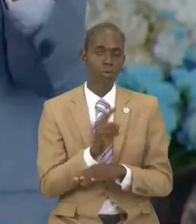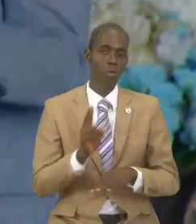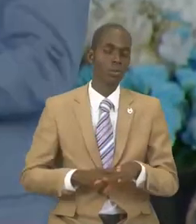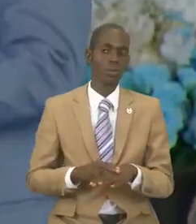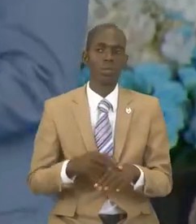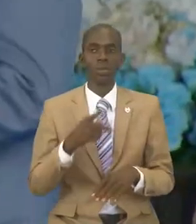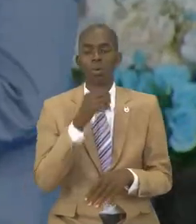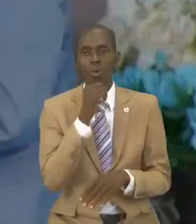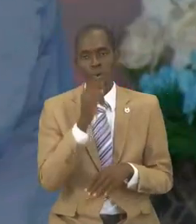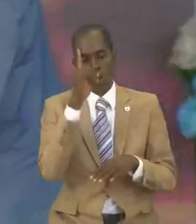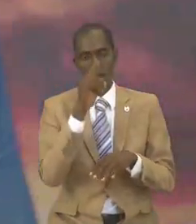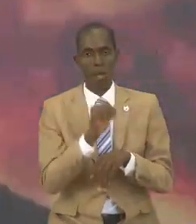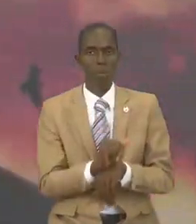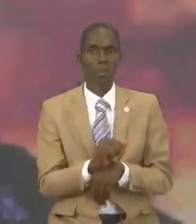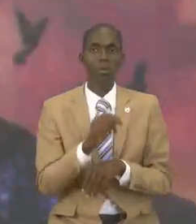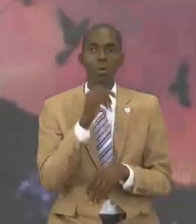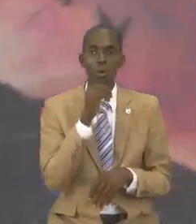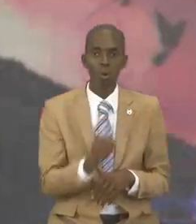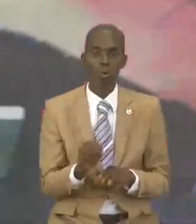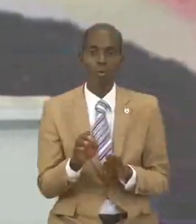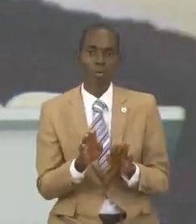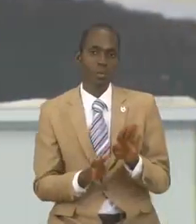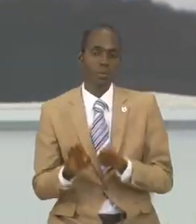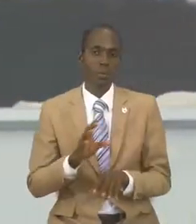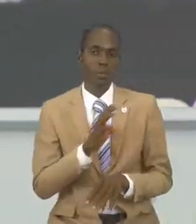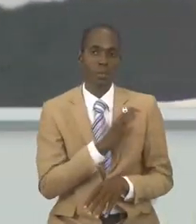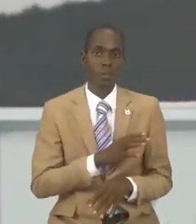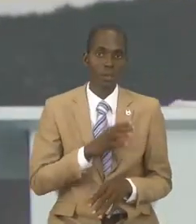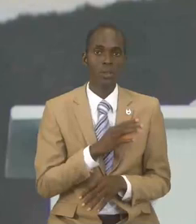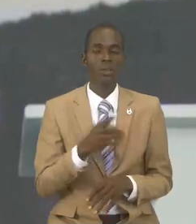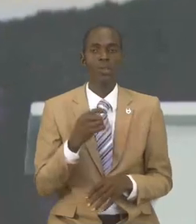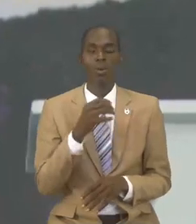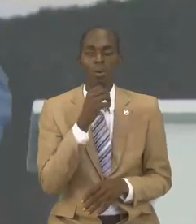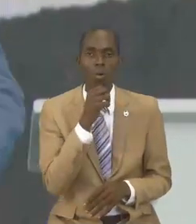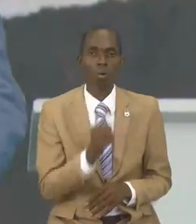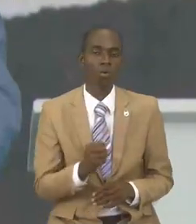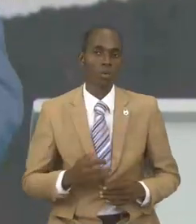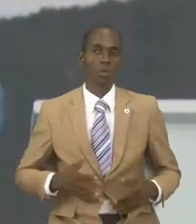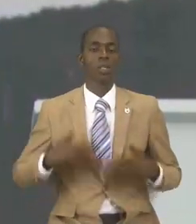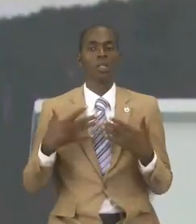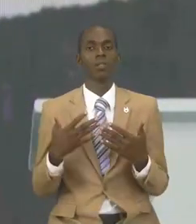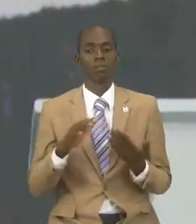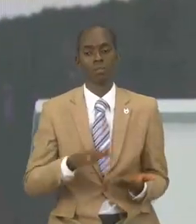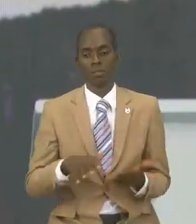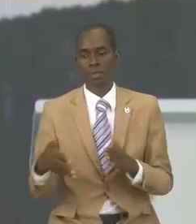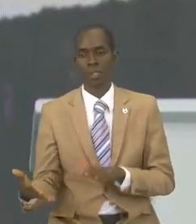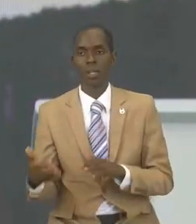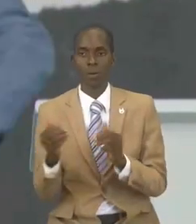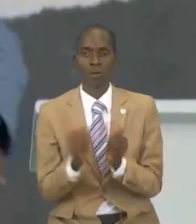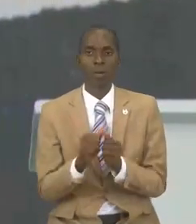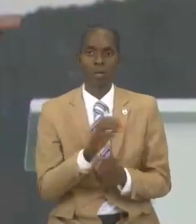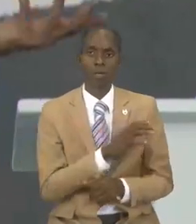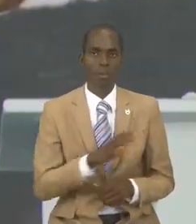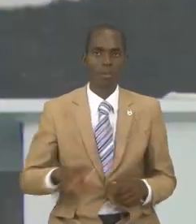l'ancien moi, l'ancienne habitude, l'ancienne disposition, l'ancienne dépravation crucifiée